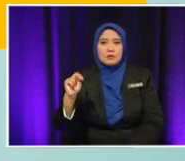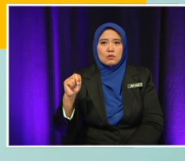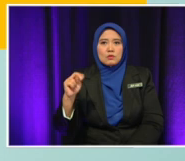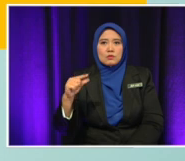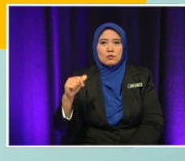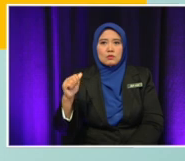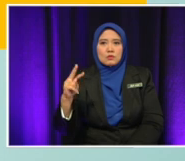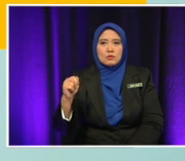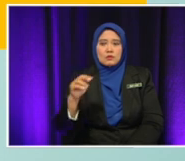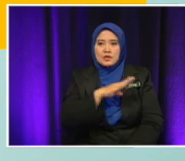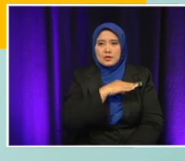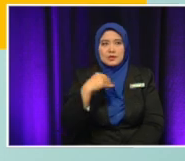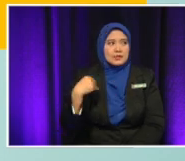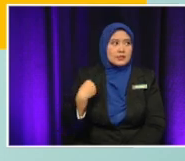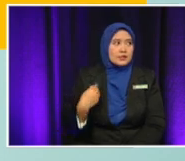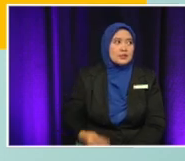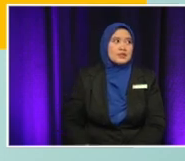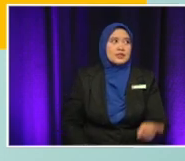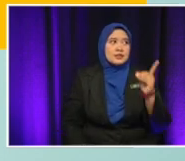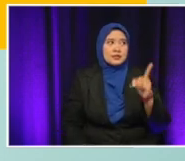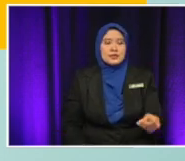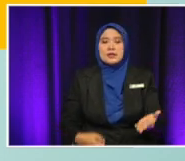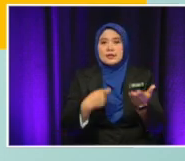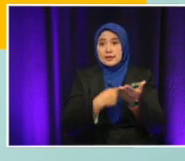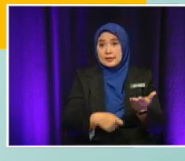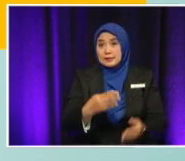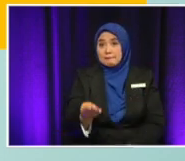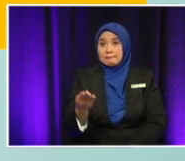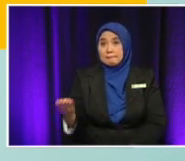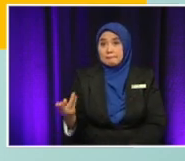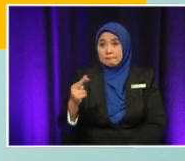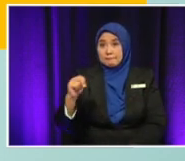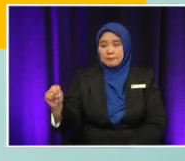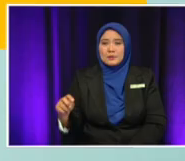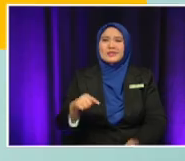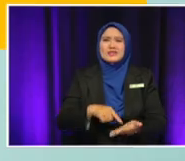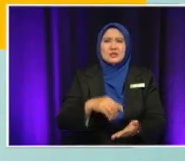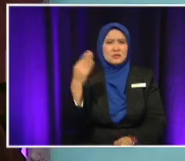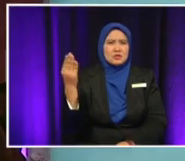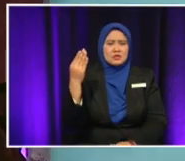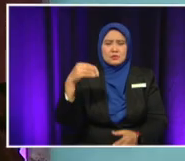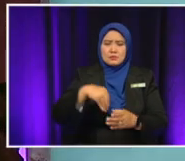ini adalah karya yang biasa kita lihat pada sebuah pembungkusan makanan